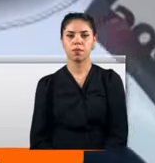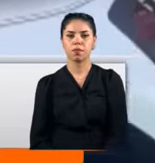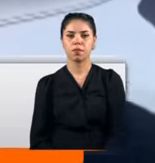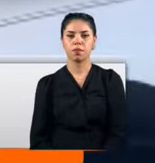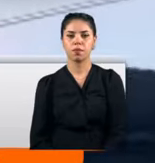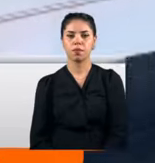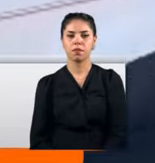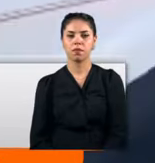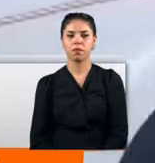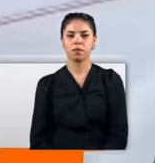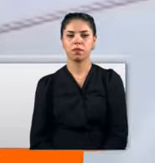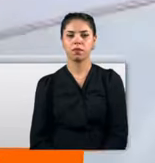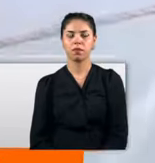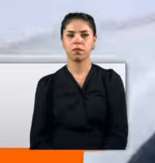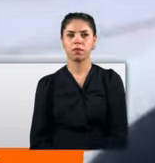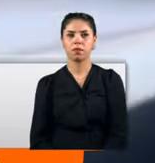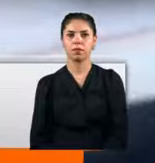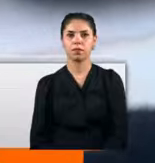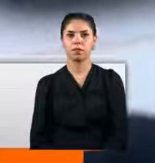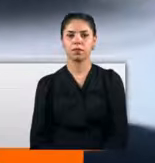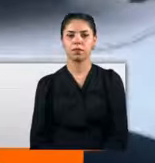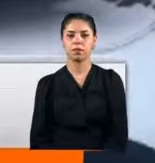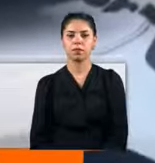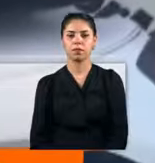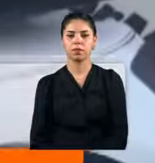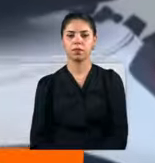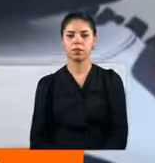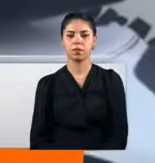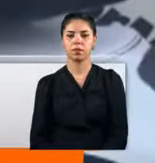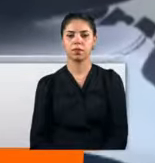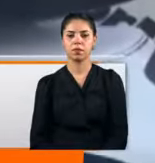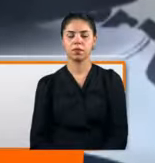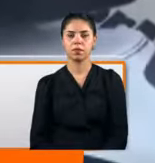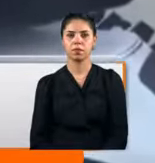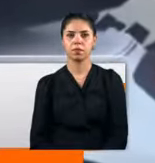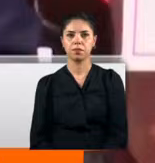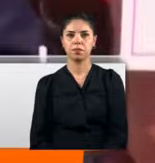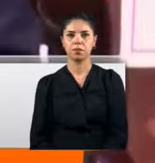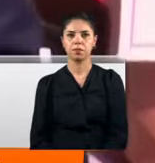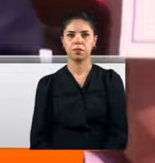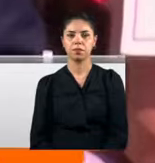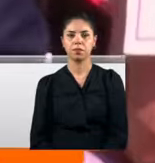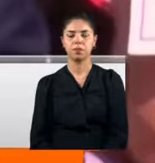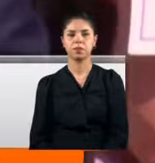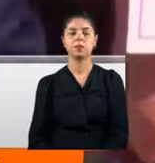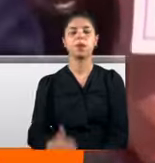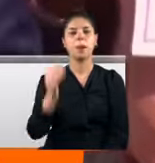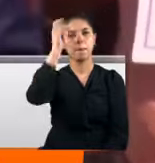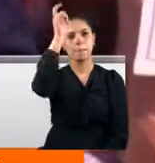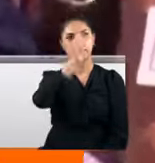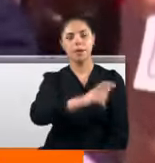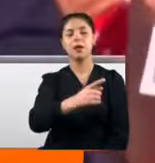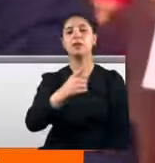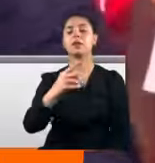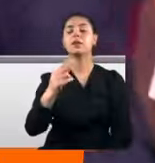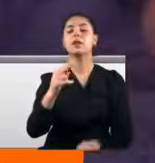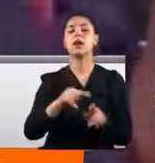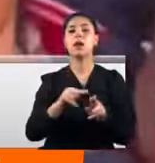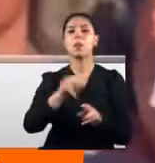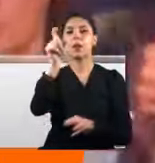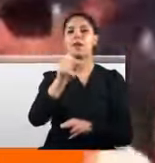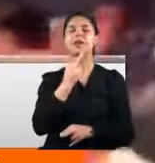bırakıyor. Artık Kamala'yla yarışacağım. O çok kötü, çok acınası durumda. Biden'ın Harris'i işaret etmesine Trump'ın